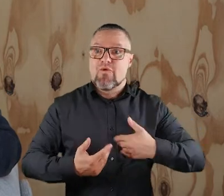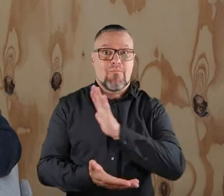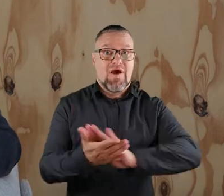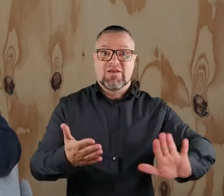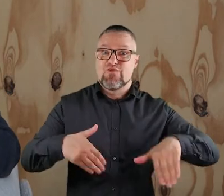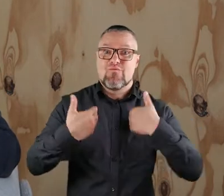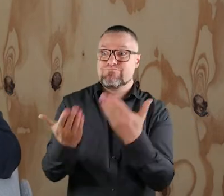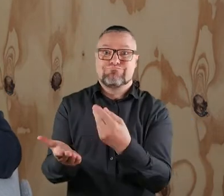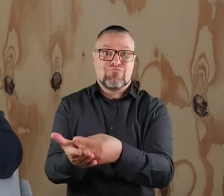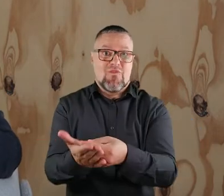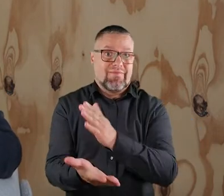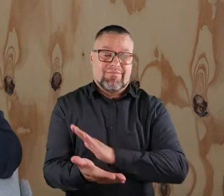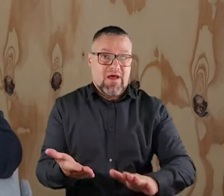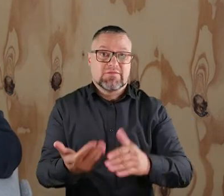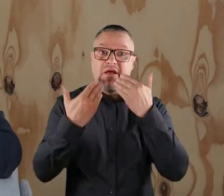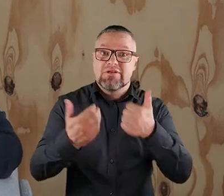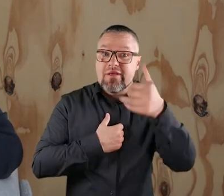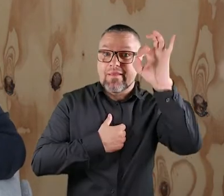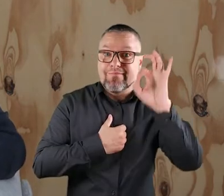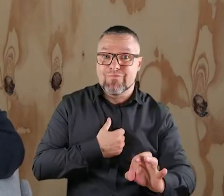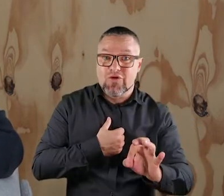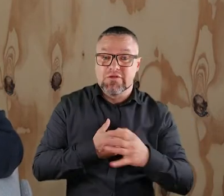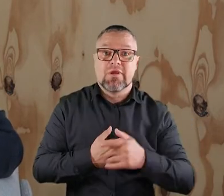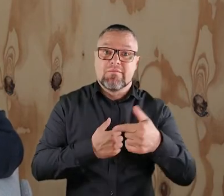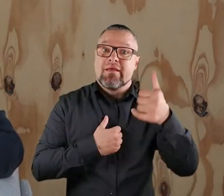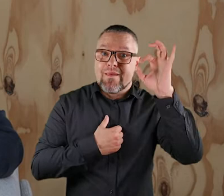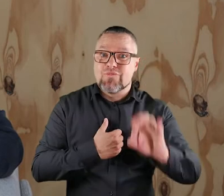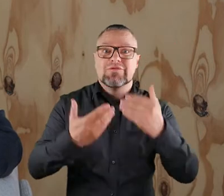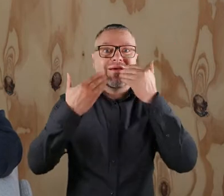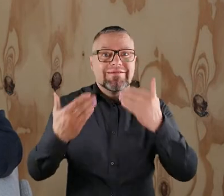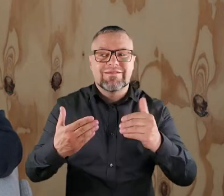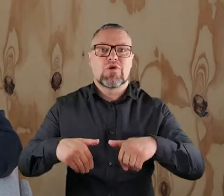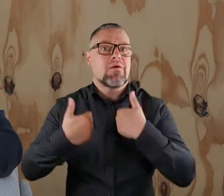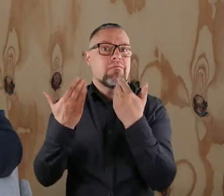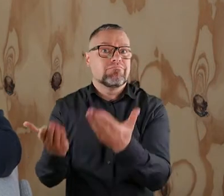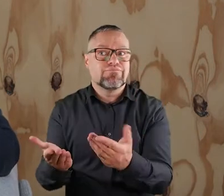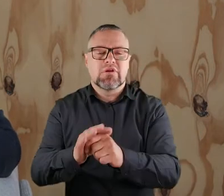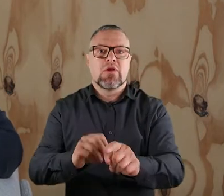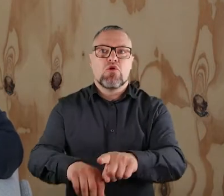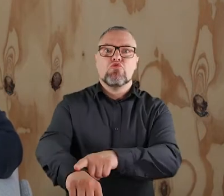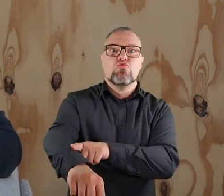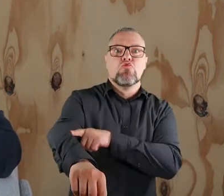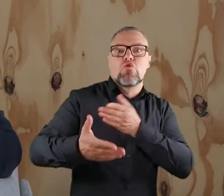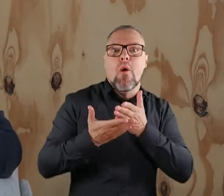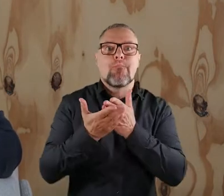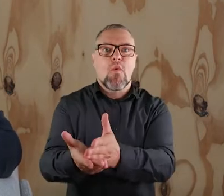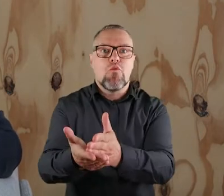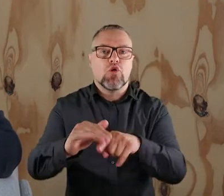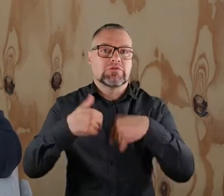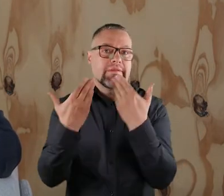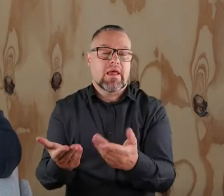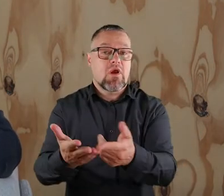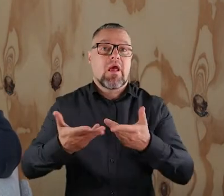bezpłatnie. I właśnie dzięki tym środkom z 1% możemy zapewniać takie długofalowe wsparcie,